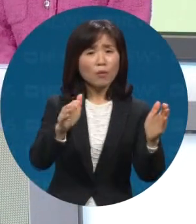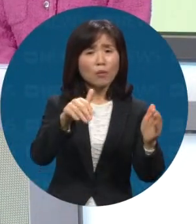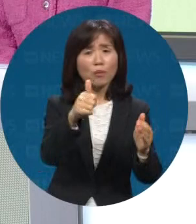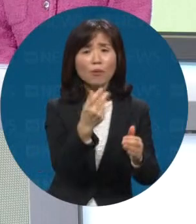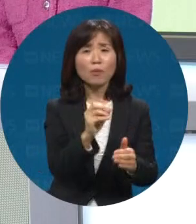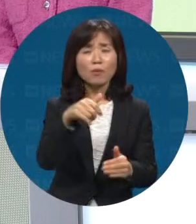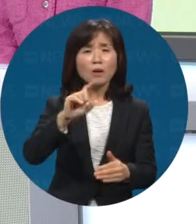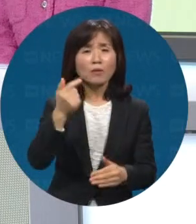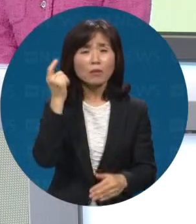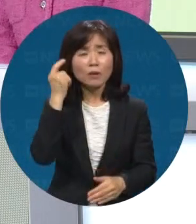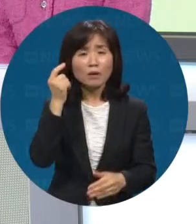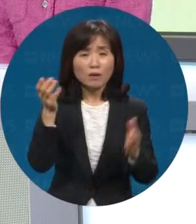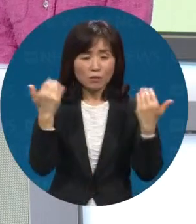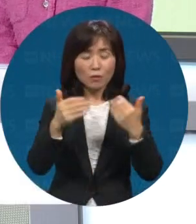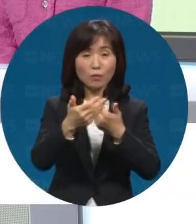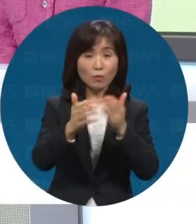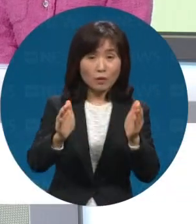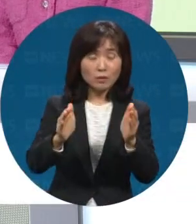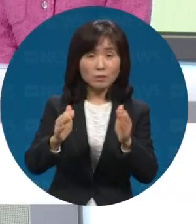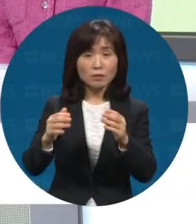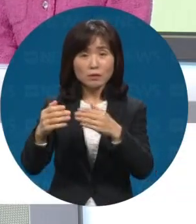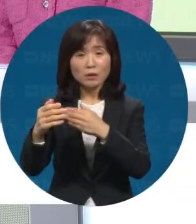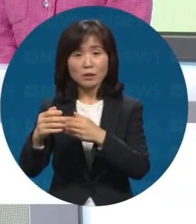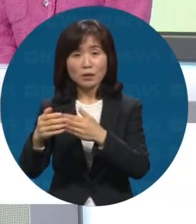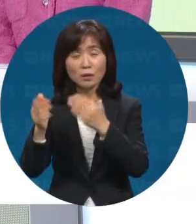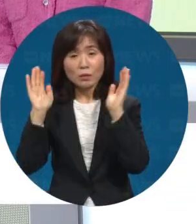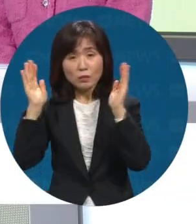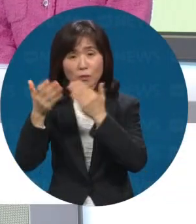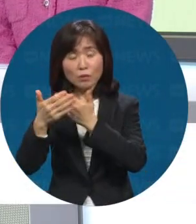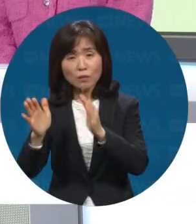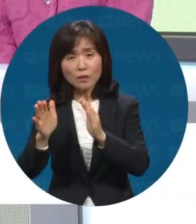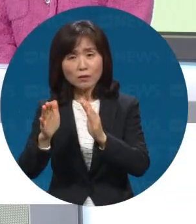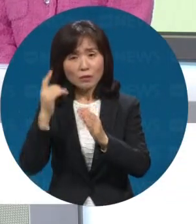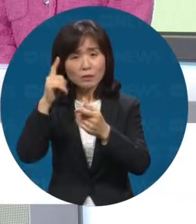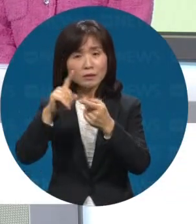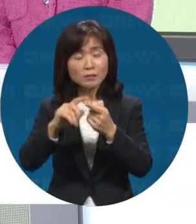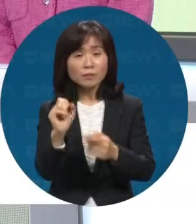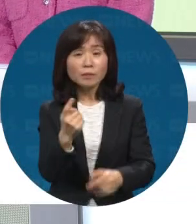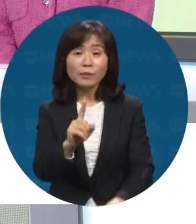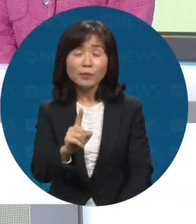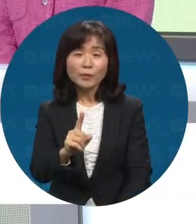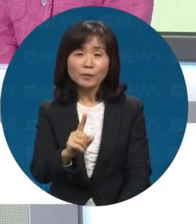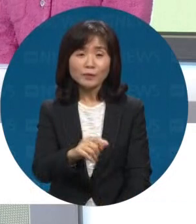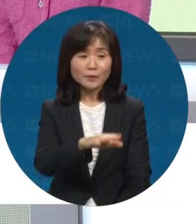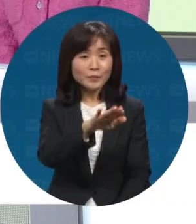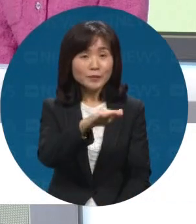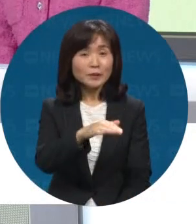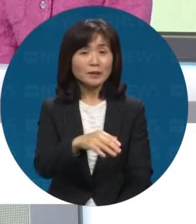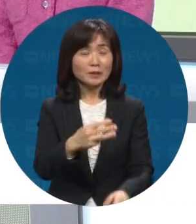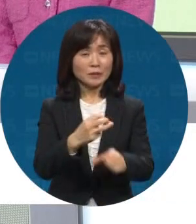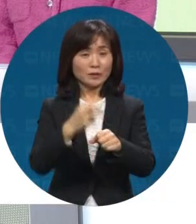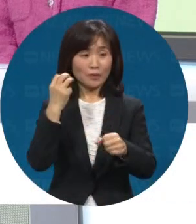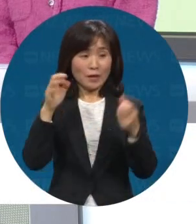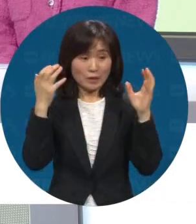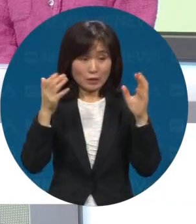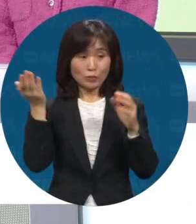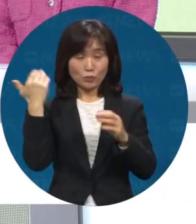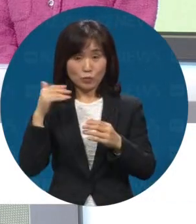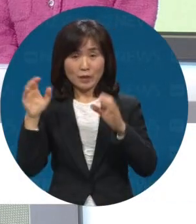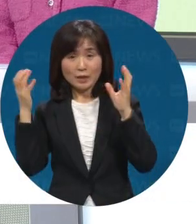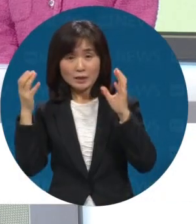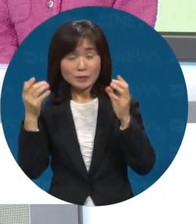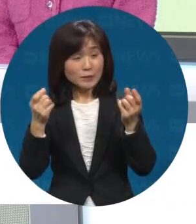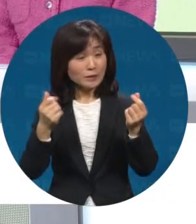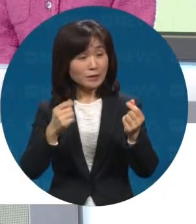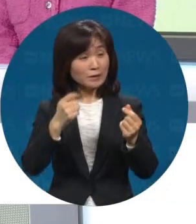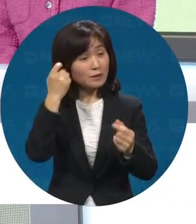공간 교실 공간에 관심을 갖게 된 계기가 있으실 것 같아요네 앵커님은 30년 전에 아이들과 요즘에 아이들이